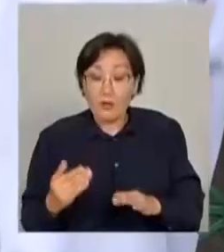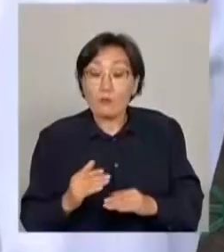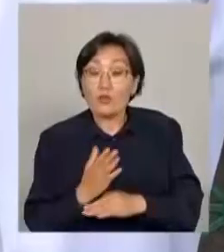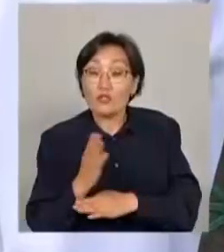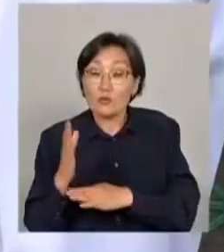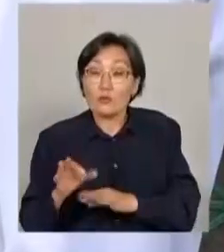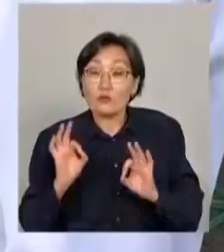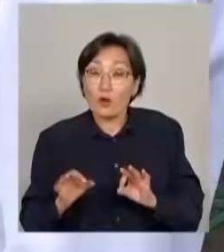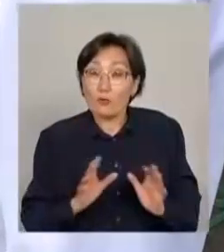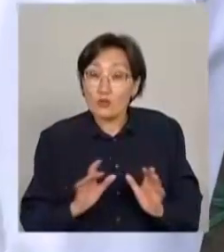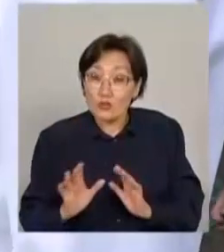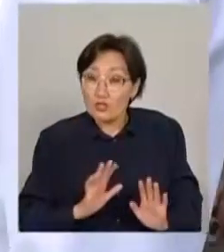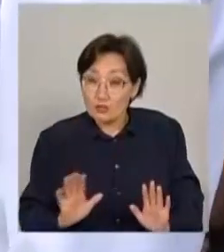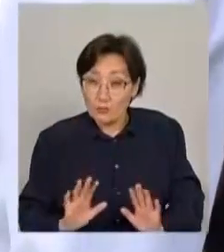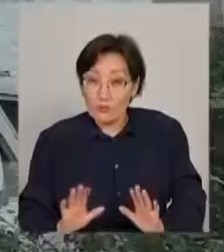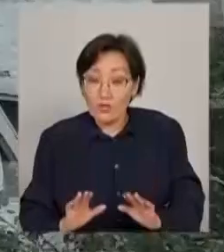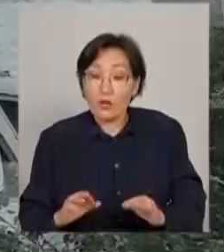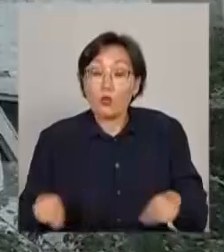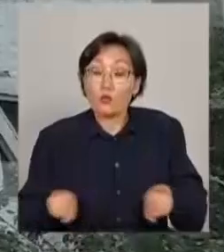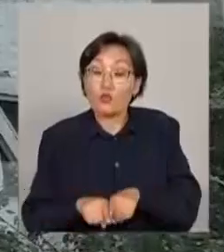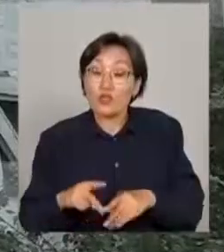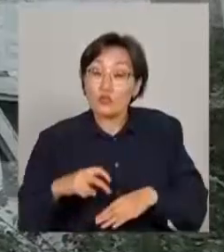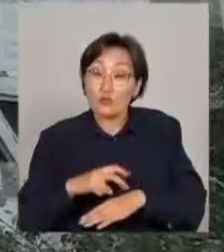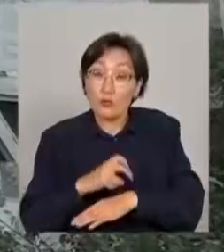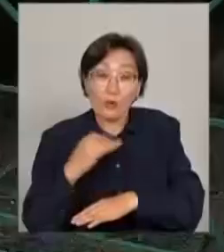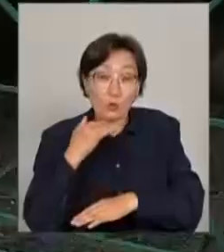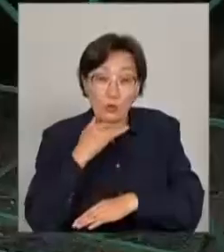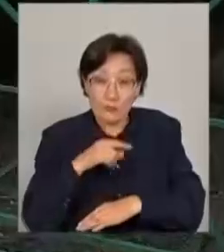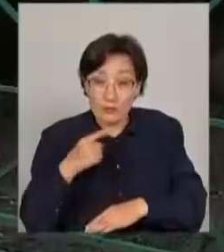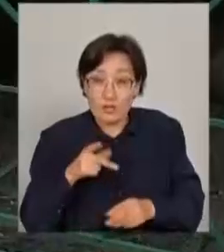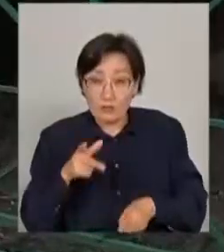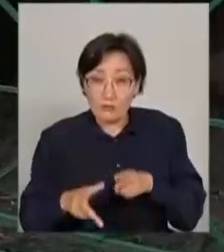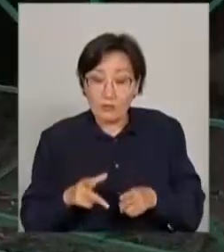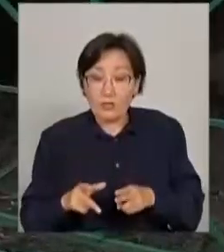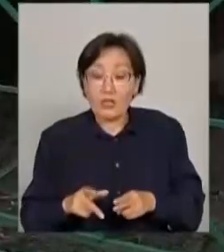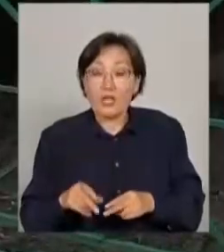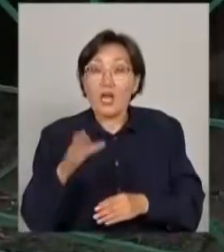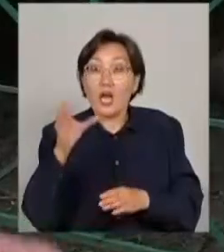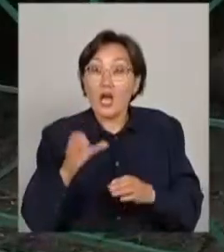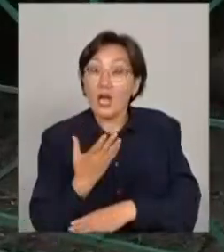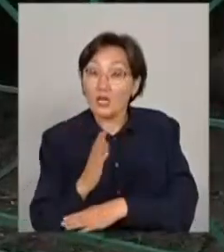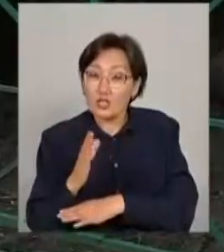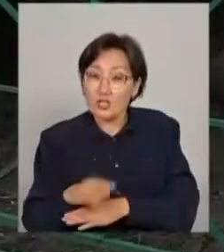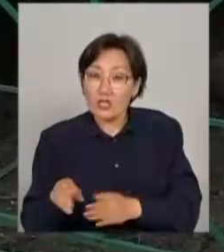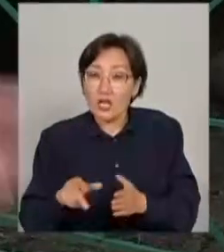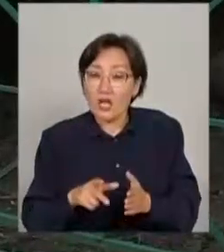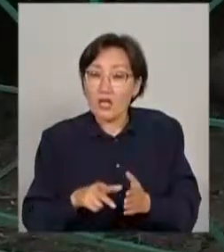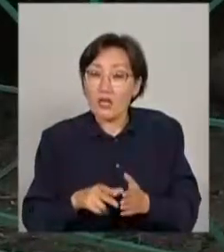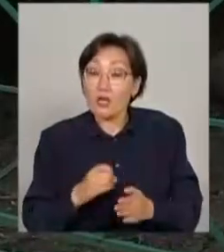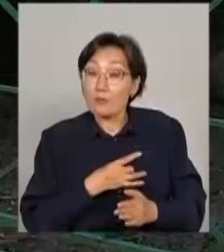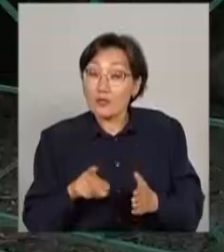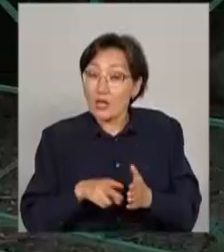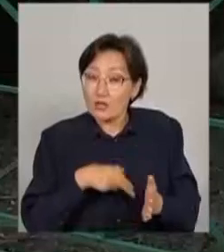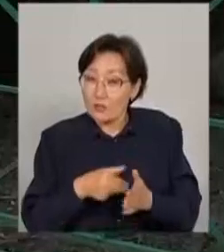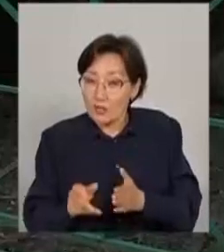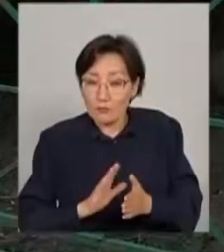ағаштарға дұрыс күтім жасалмағандықтан зиянкестер көбейіп кетті деп пайымдайды. Ағаштарды ақтаған да жоқ, ешкім қараған да жоқ. Олардың бәрін